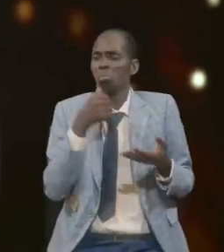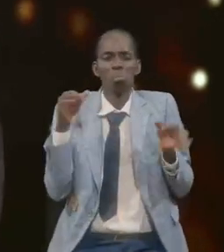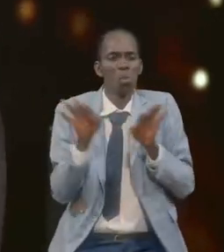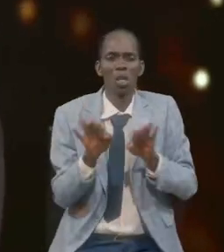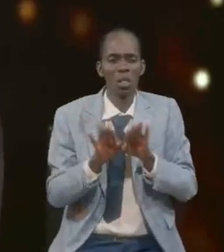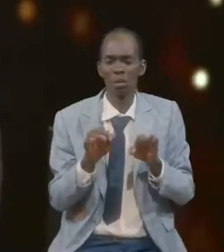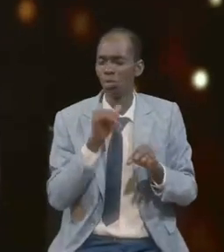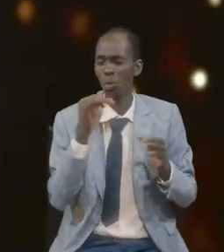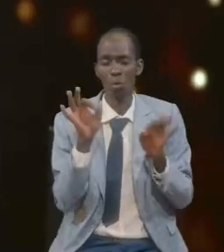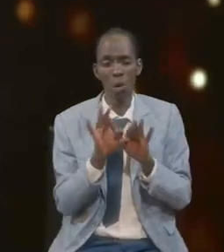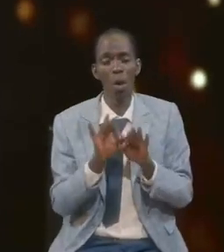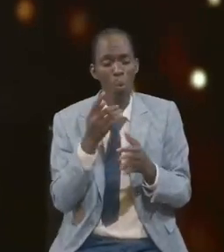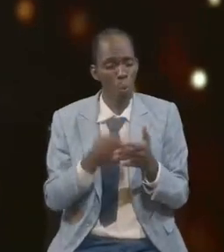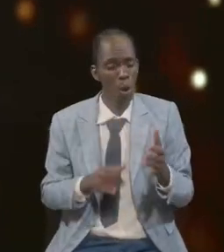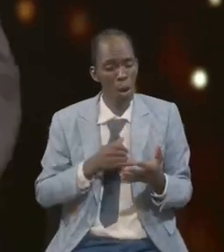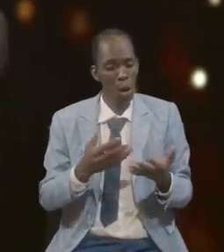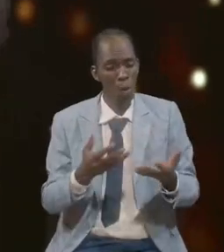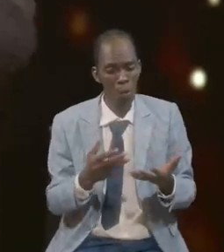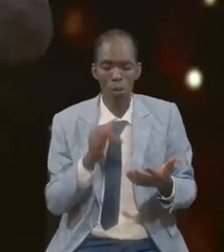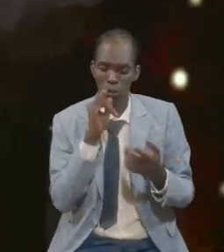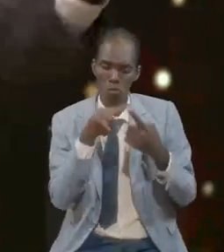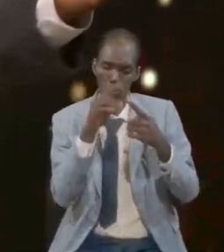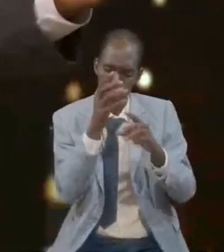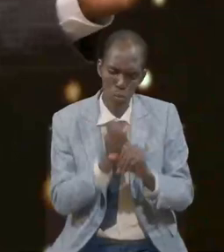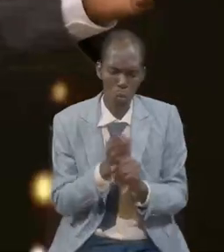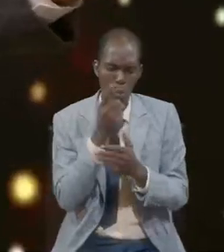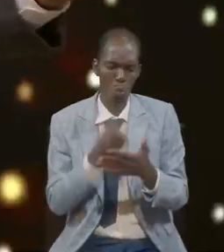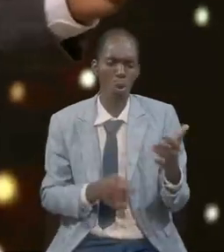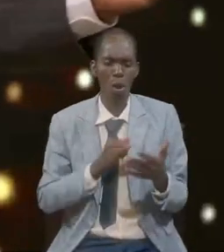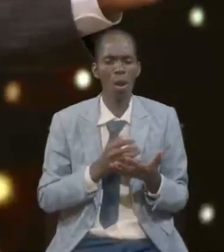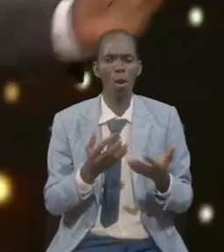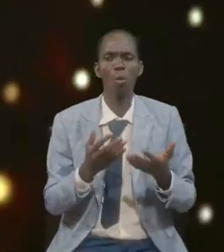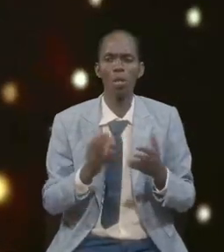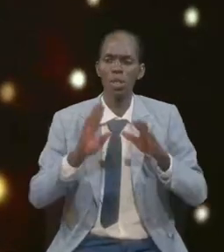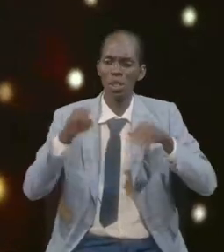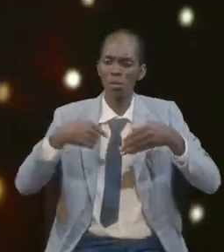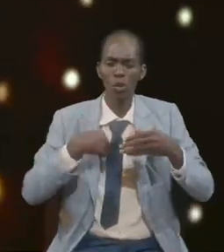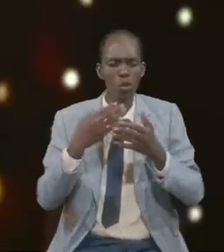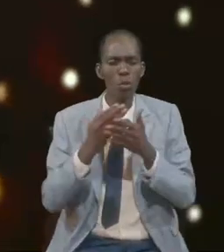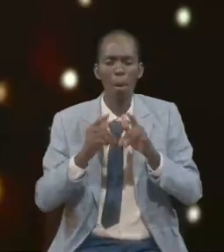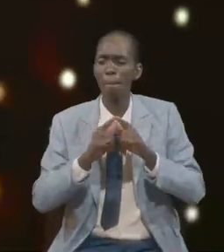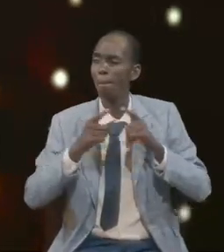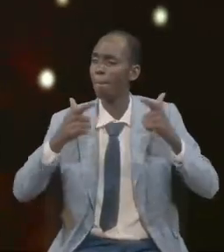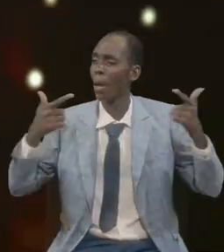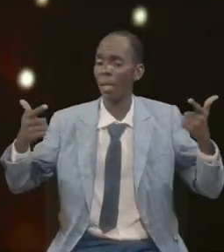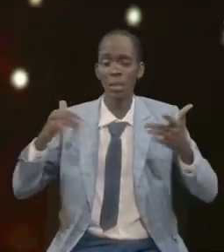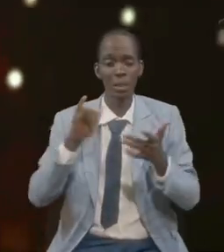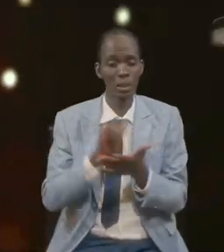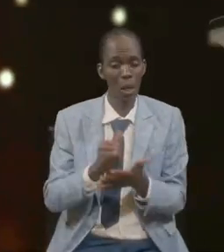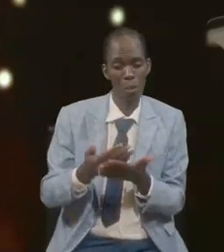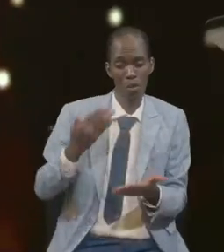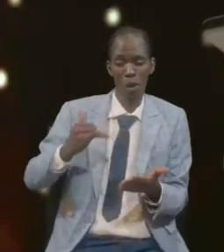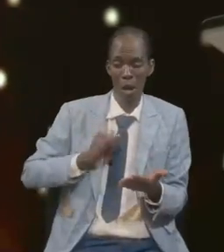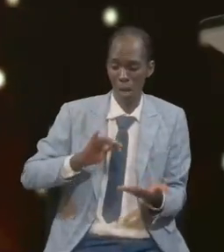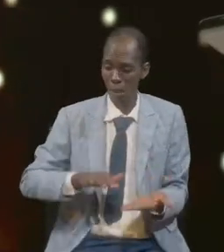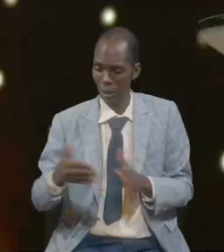qu'est-ce que cela compte? Ça importe quoi? Moi, si je peux avoir ce que je cherche, donne-moi quelque chose de grand avant que je ne quitte, que